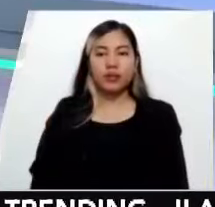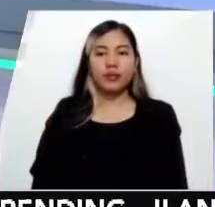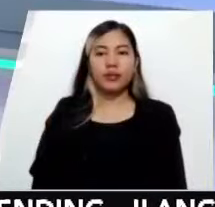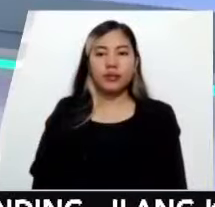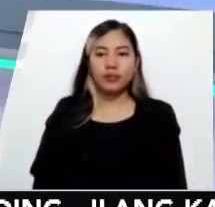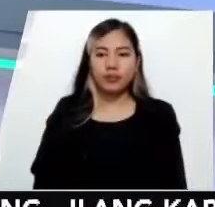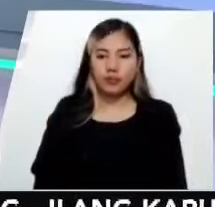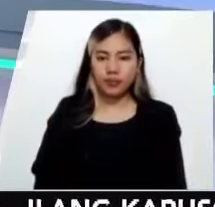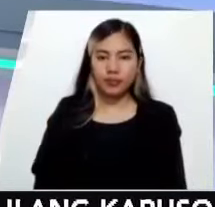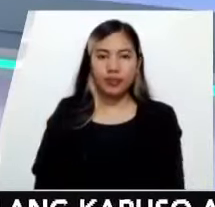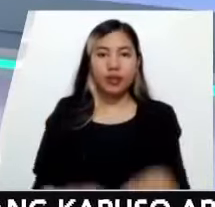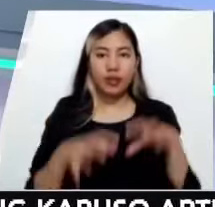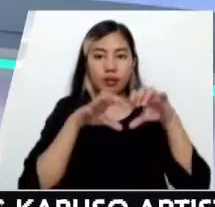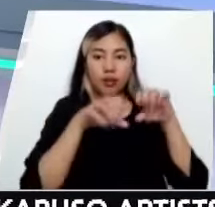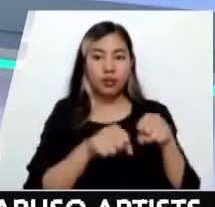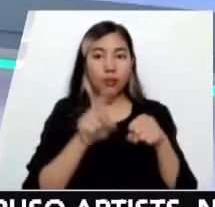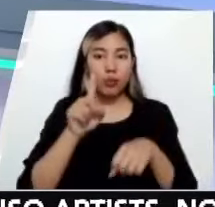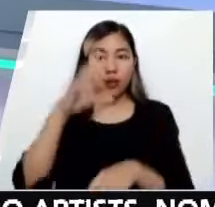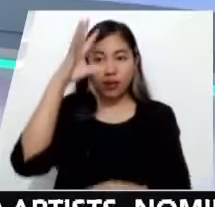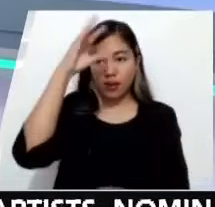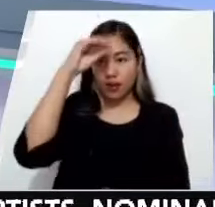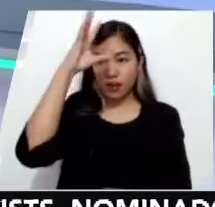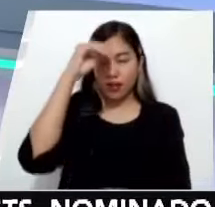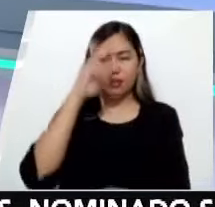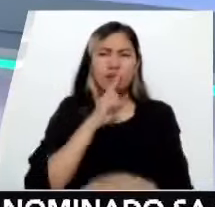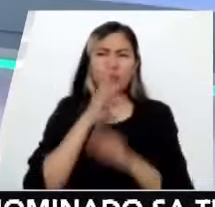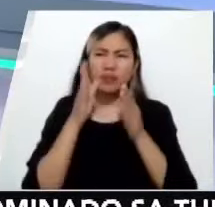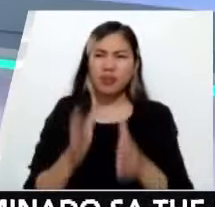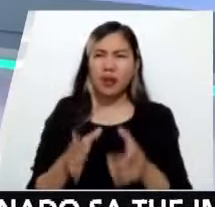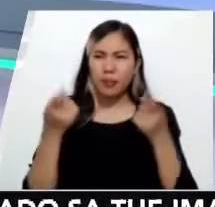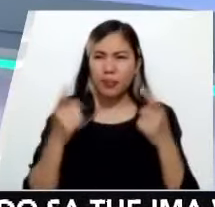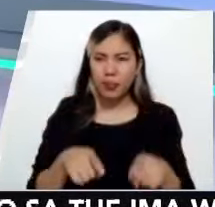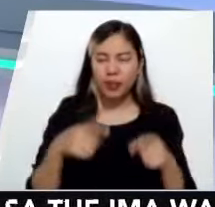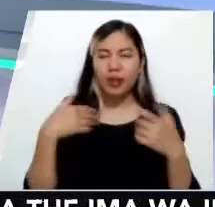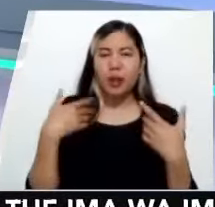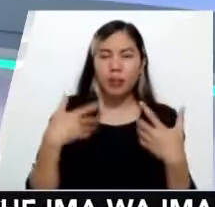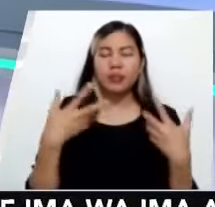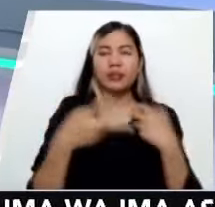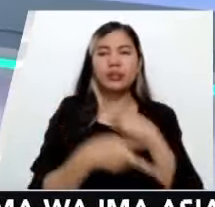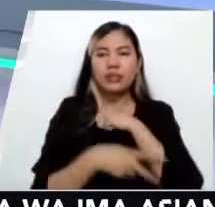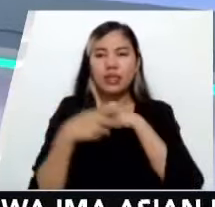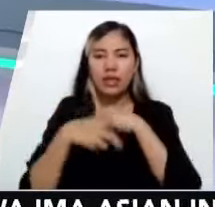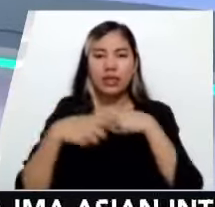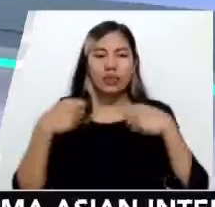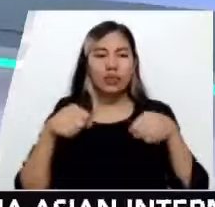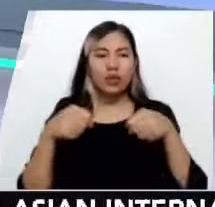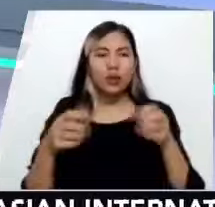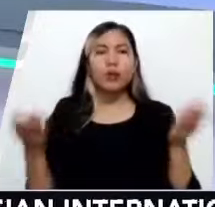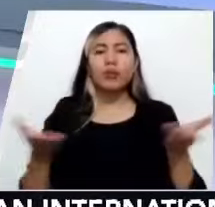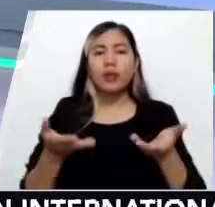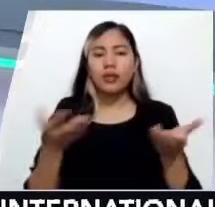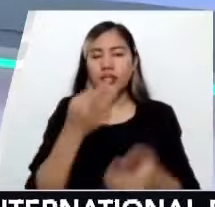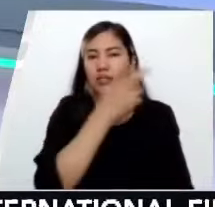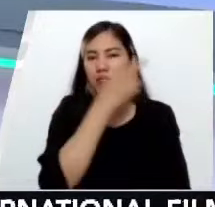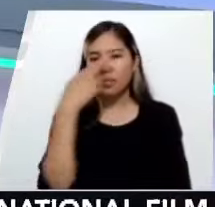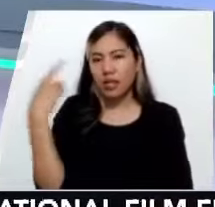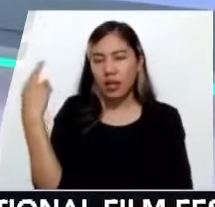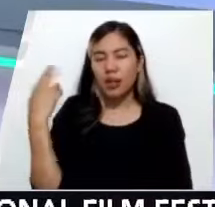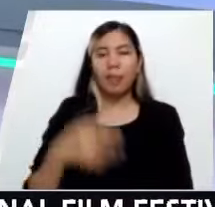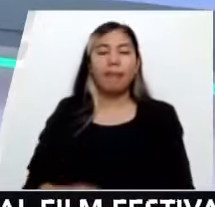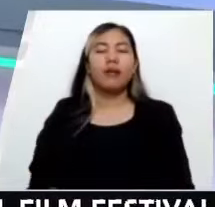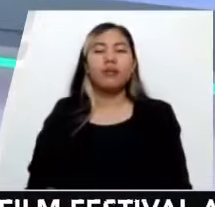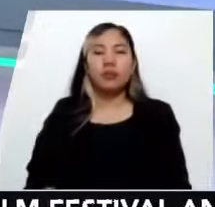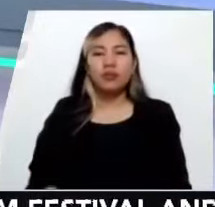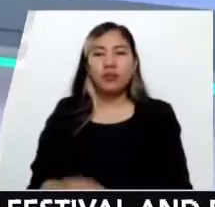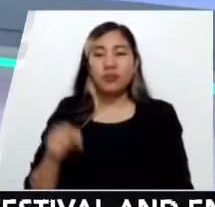Arestado ang isang lalaking suspect sa apat na sunod-sunod na pagnanakaw ng motorsiklo sa Cainta, Rizal. Napagalamang pinaghahanap din pala siya dahil